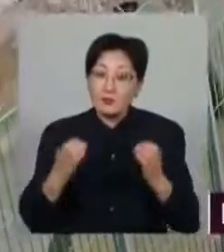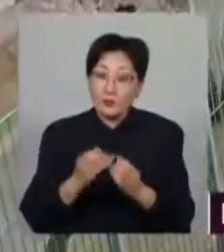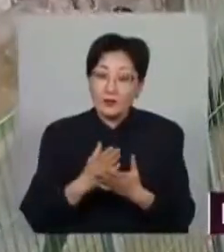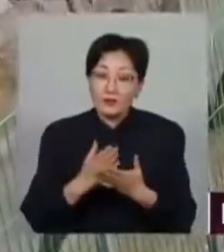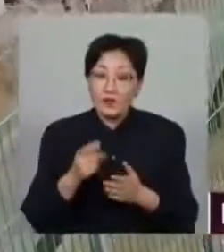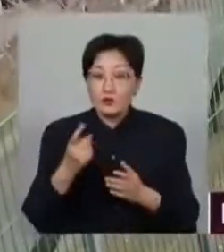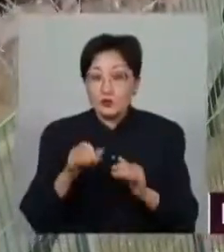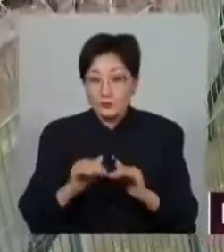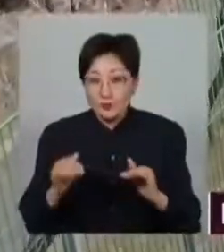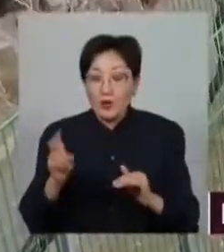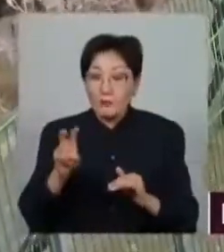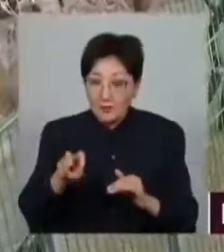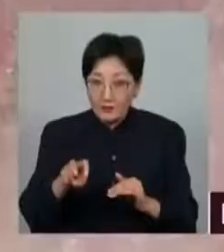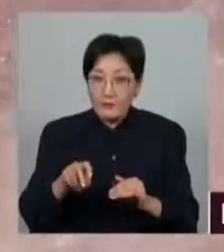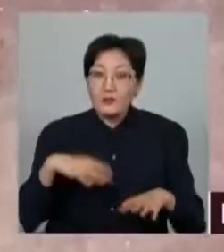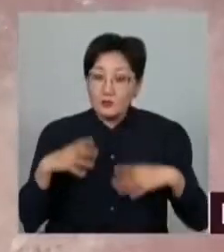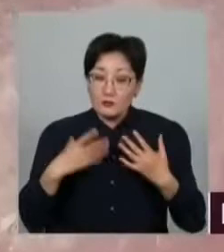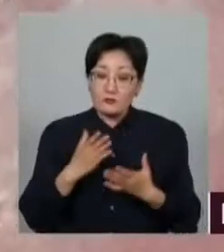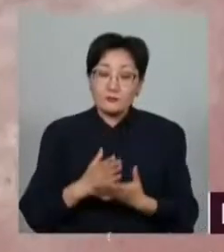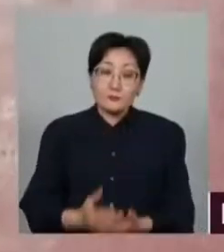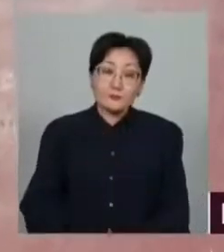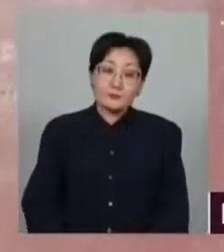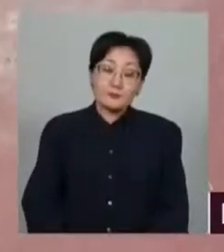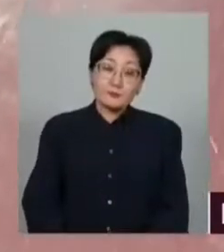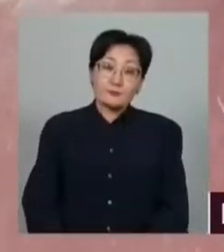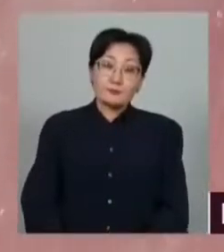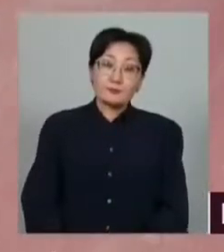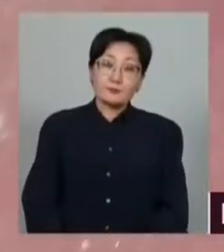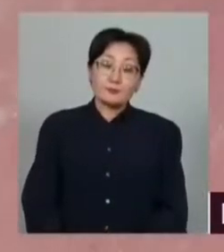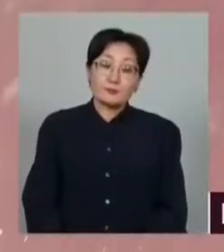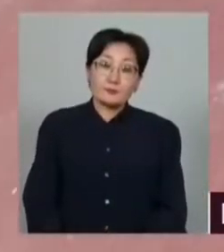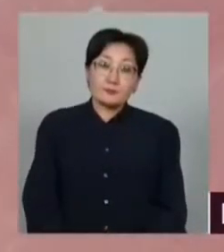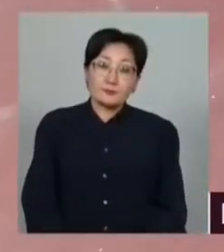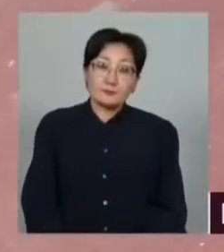алаңына 100 балаға дейін сияды. Аяулым Көлжігіт, Мұрат Тайжанов, Алматы телеарнасы.